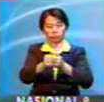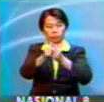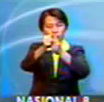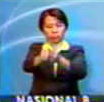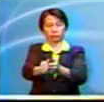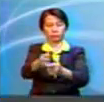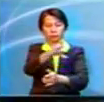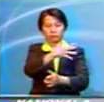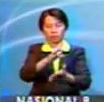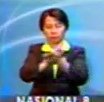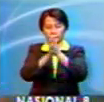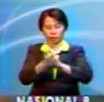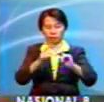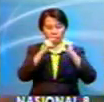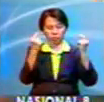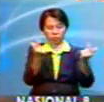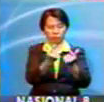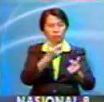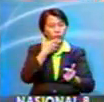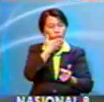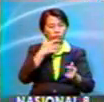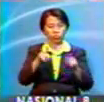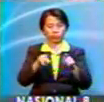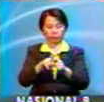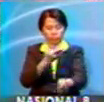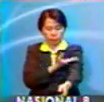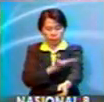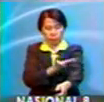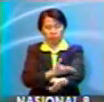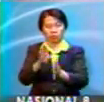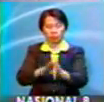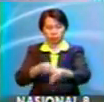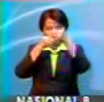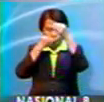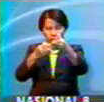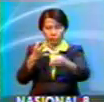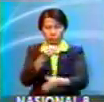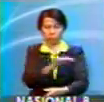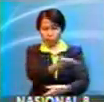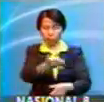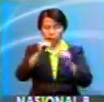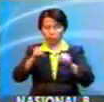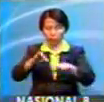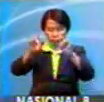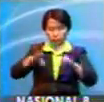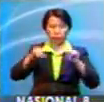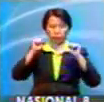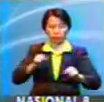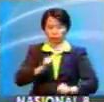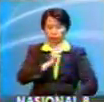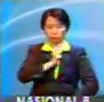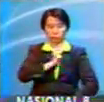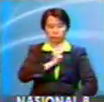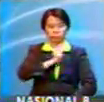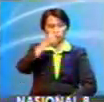kepimpinan seterusnya menjadi kumpulan berkenaan sebagai generasi bermakluman. Malah mereka juga mampu menguji keupayaan diri